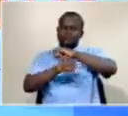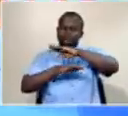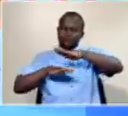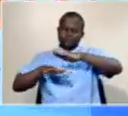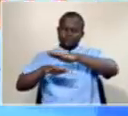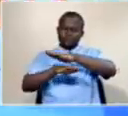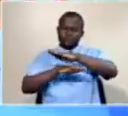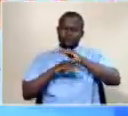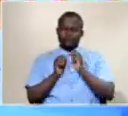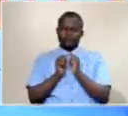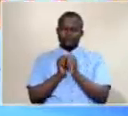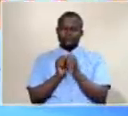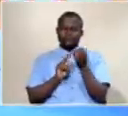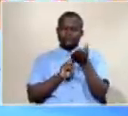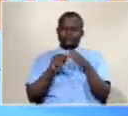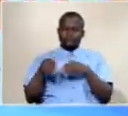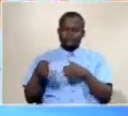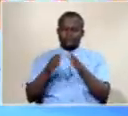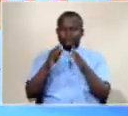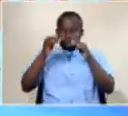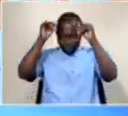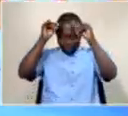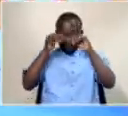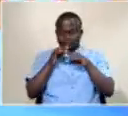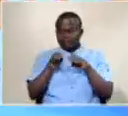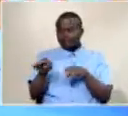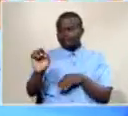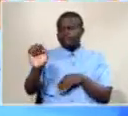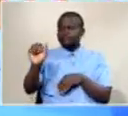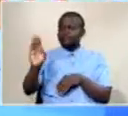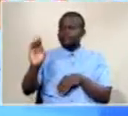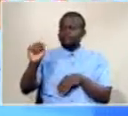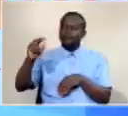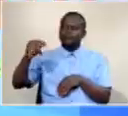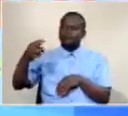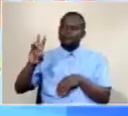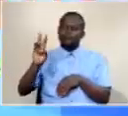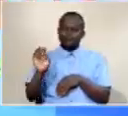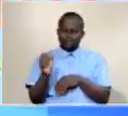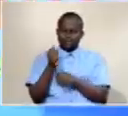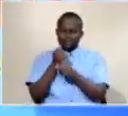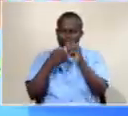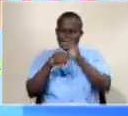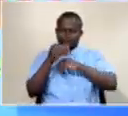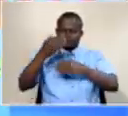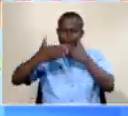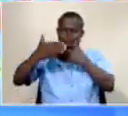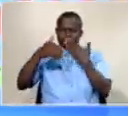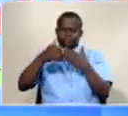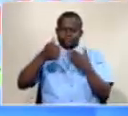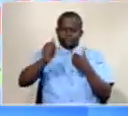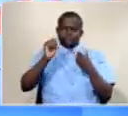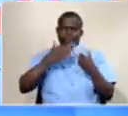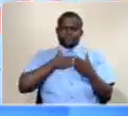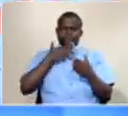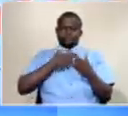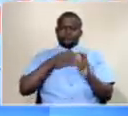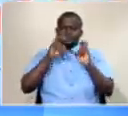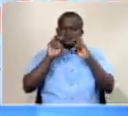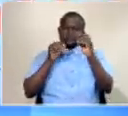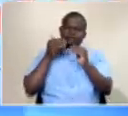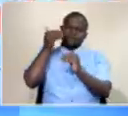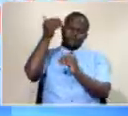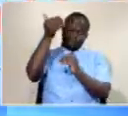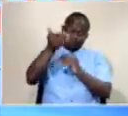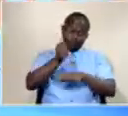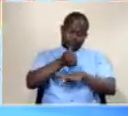remezo Abakoresha umuhanda Nyagatare Tabagwe Karama kimwe n'abakorera ubucuruzi mu nyengero zawo barishimira ko nyuma